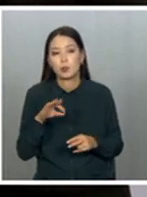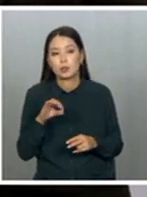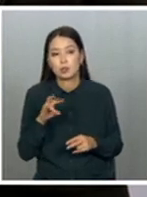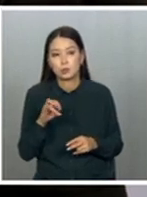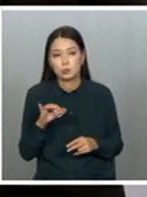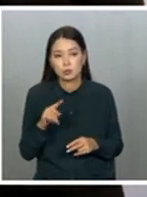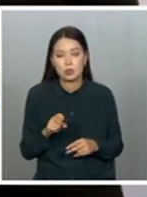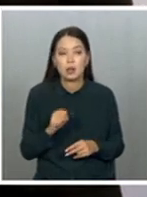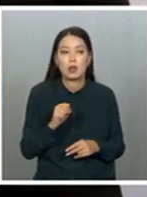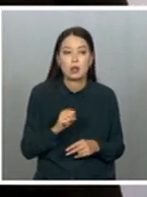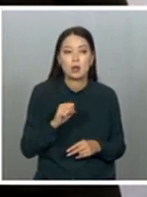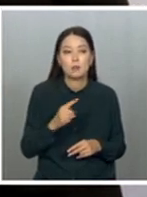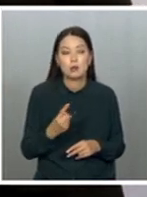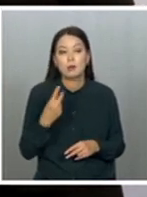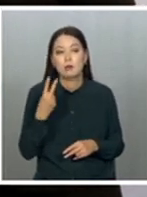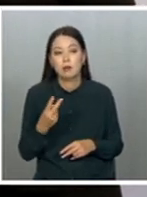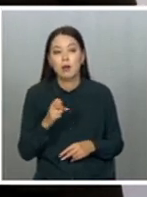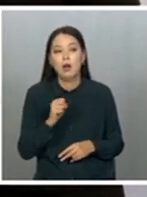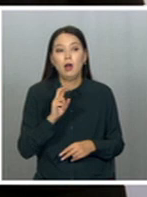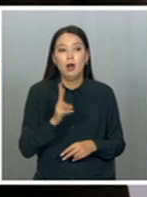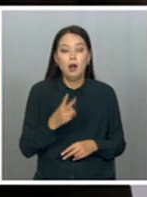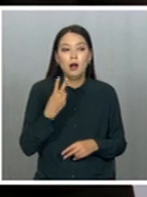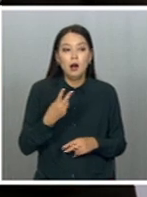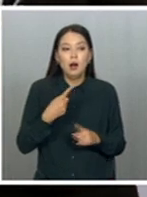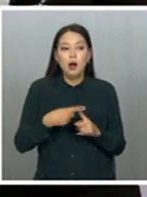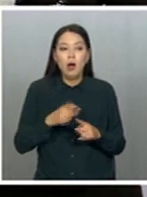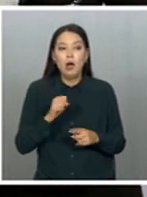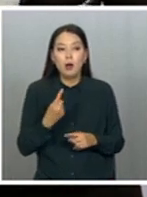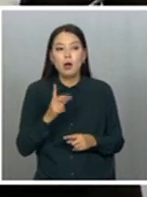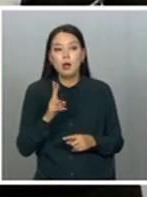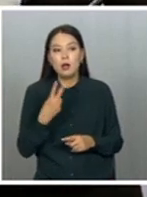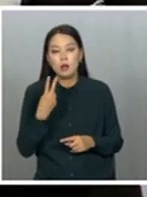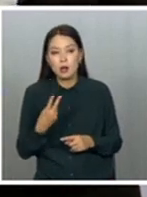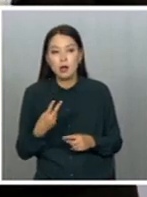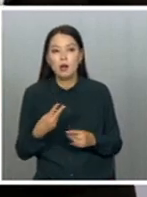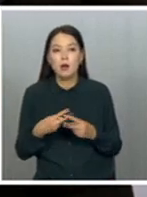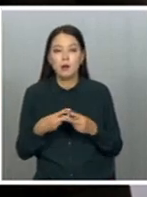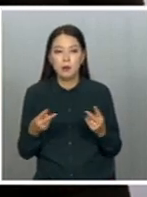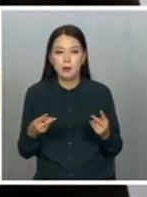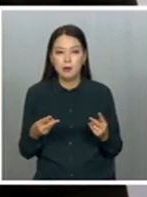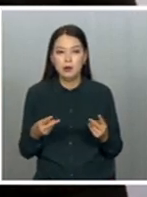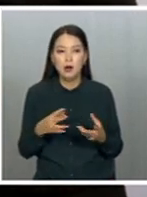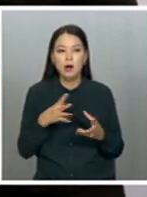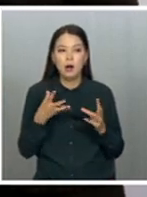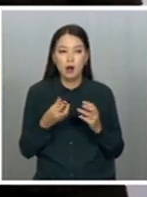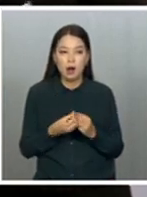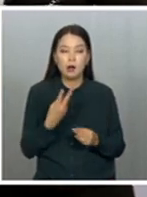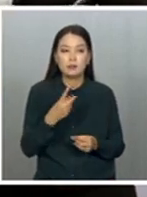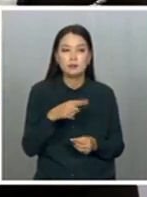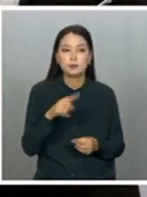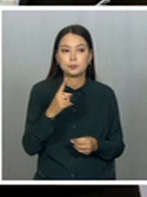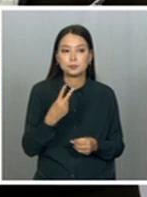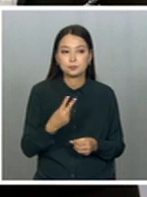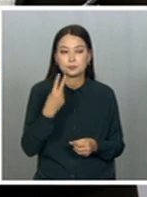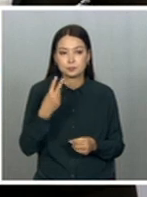бірдің квадраты, А, К мен А бір К-ның квадраттарының қосынысына тең. Сонда 2 түбірәсті 2